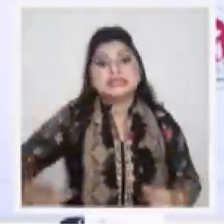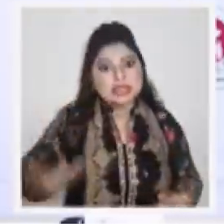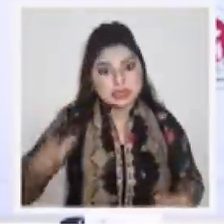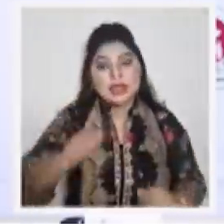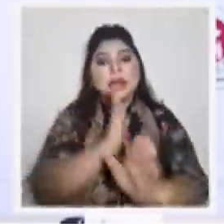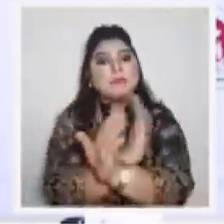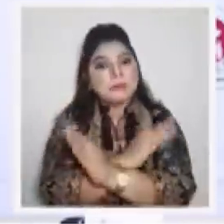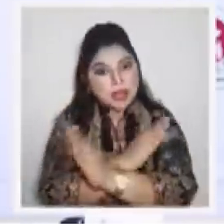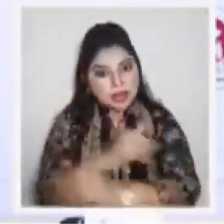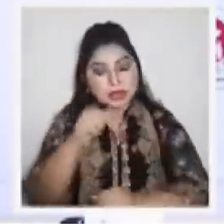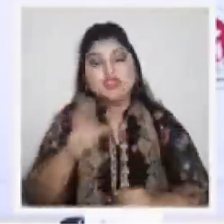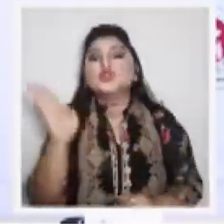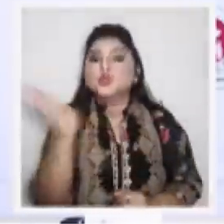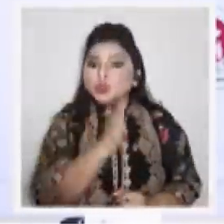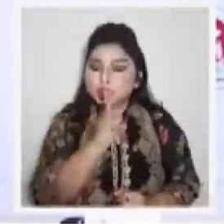নড়াইল,